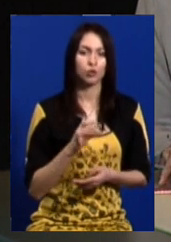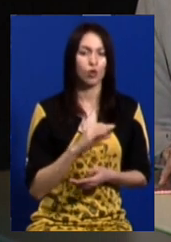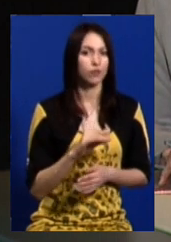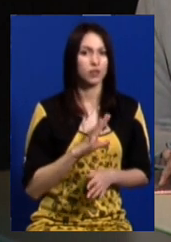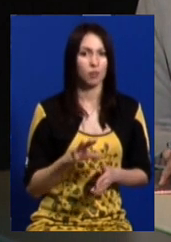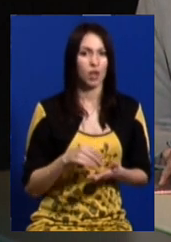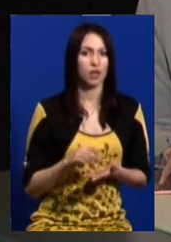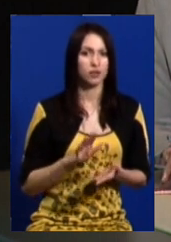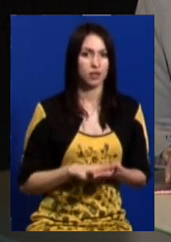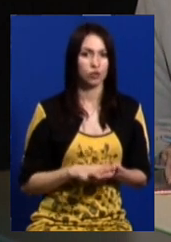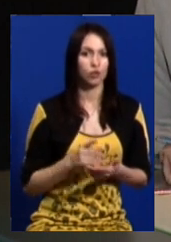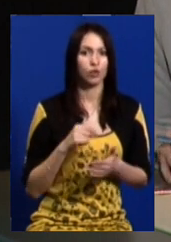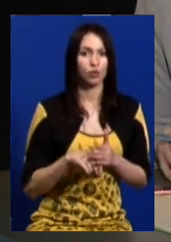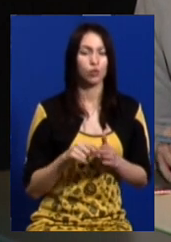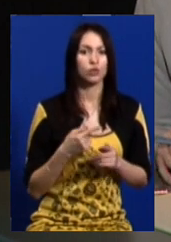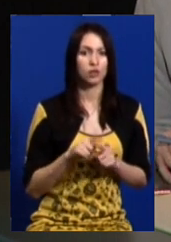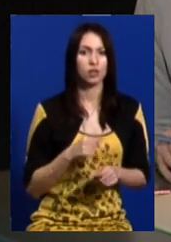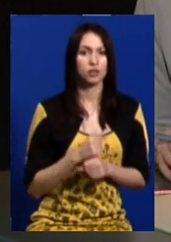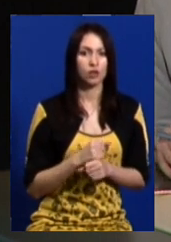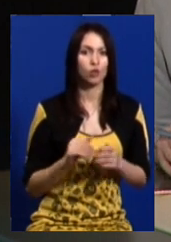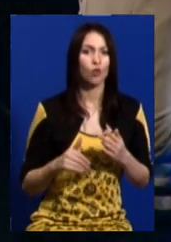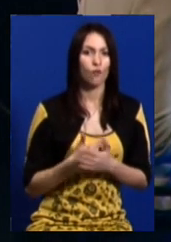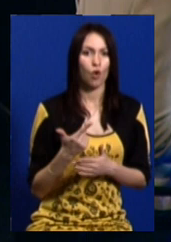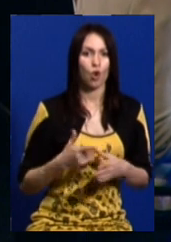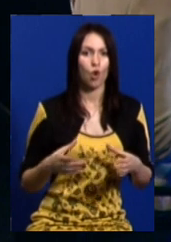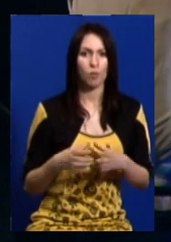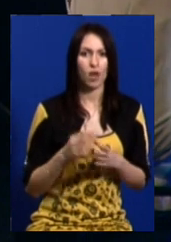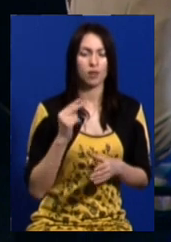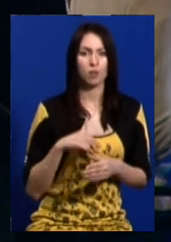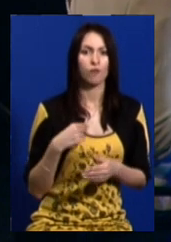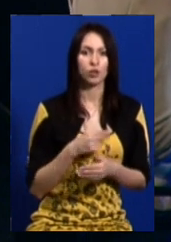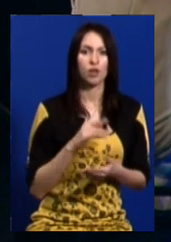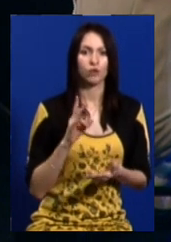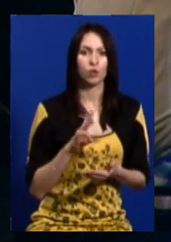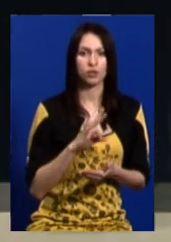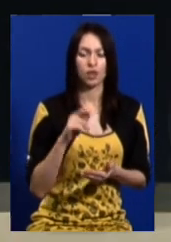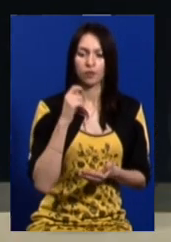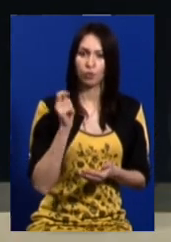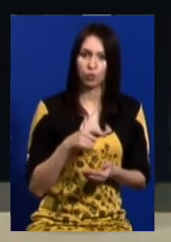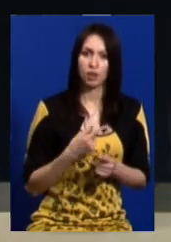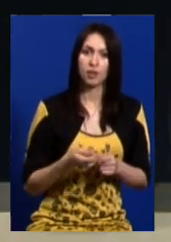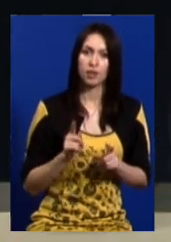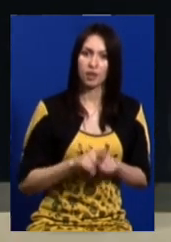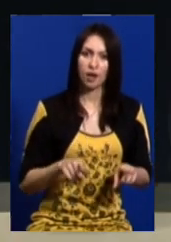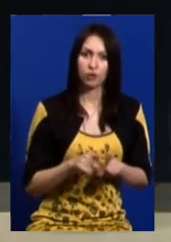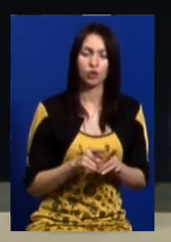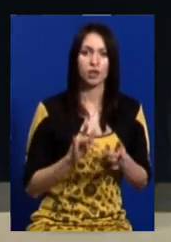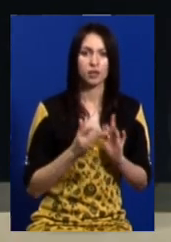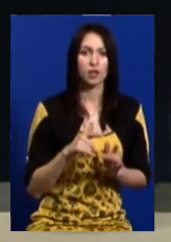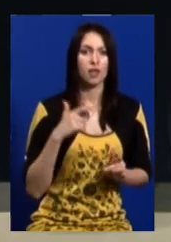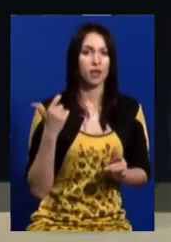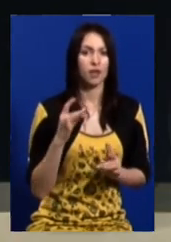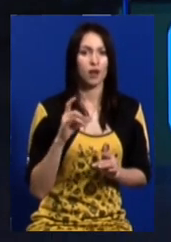була зареєстрована. Тобто, по суті, це створення нової громади Православної церкви України. Також на сайті Харківської